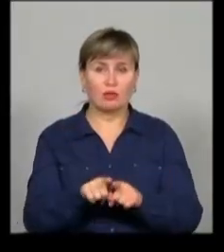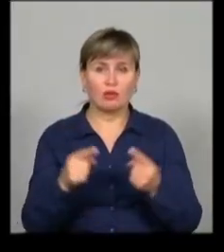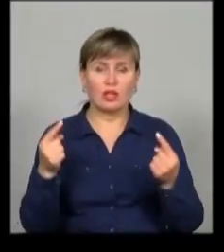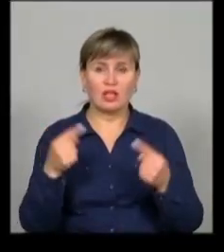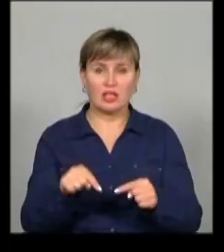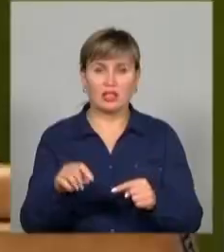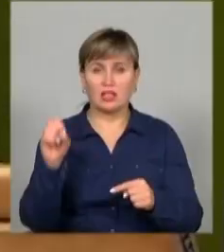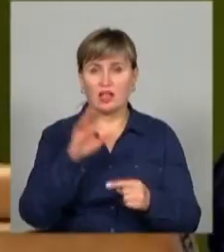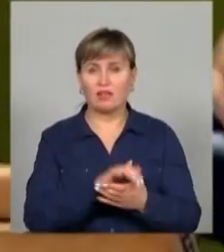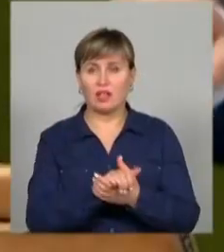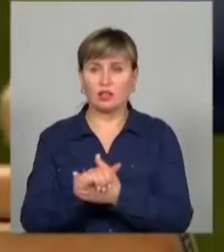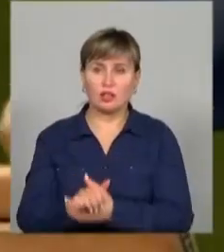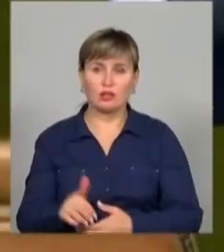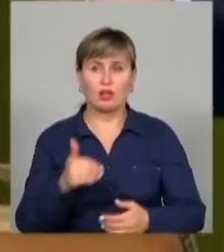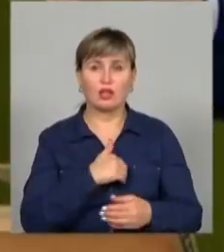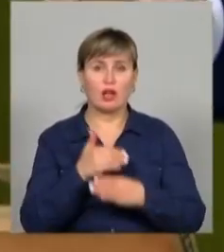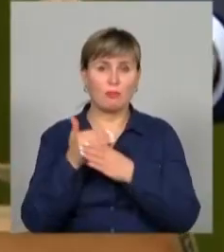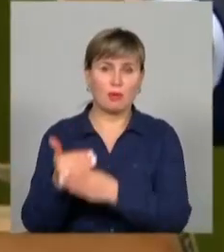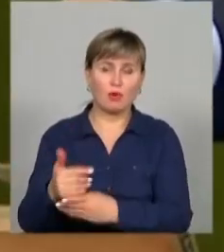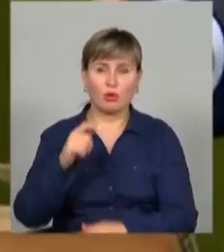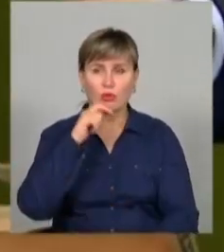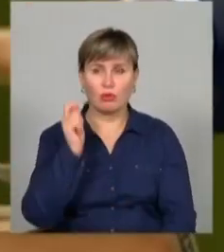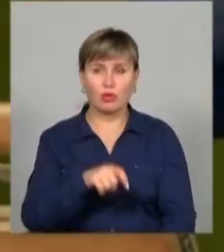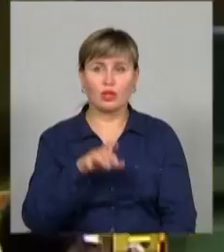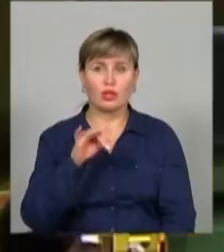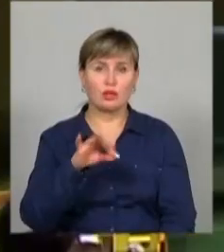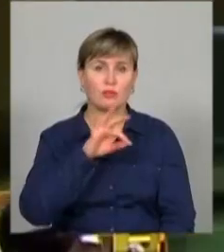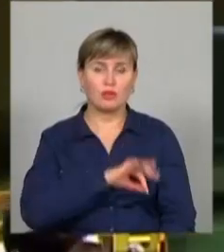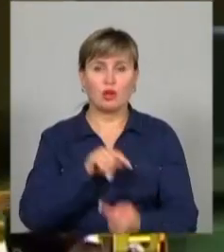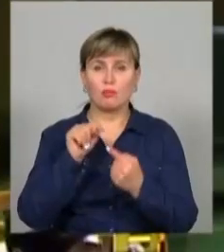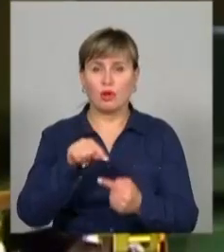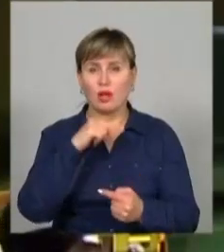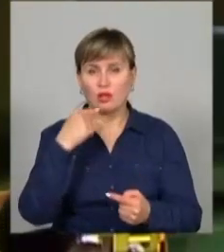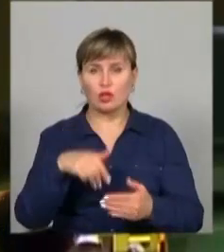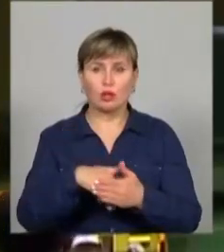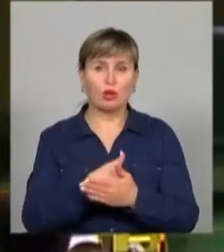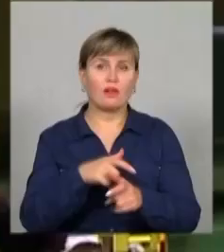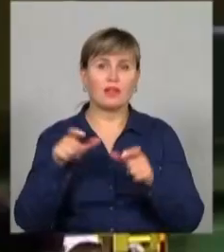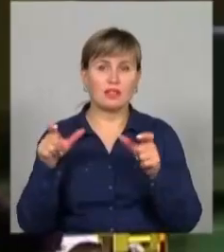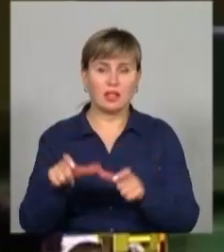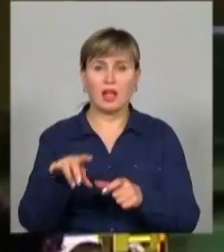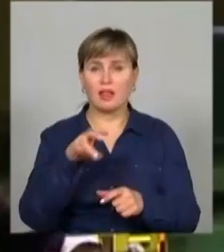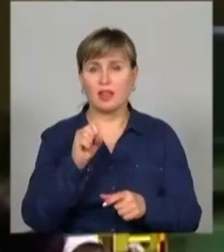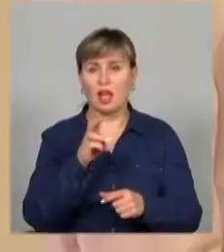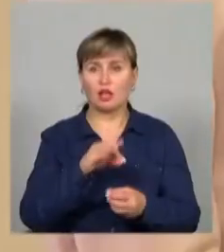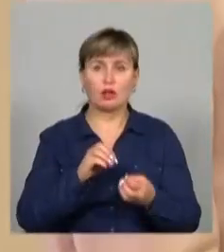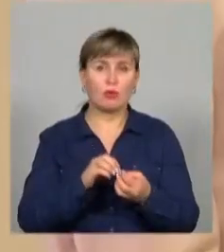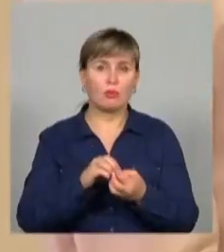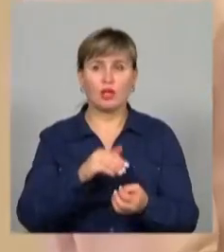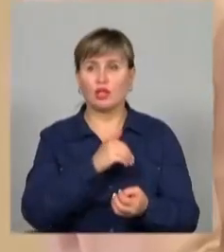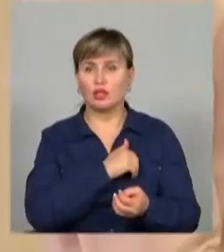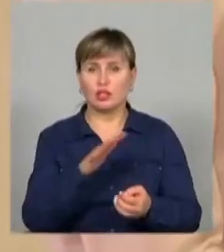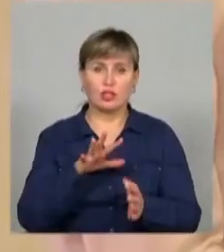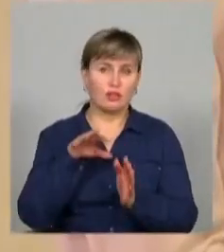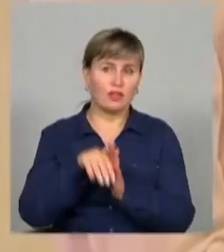В Евросоюзе решительно настроены помогать Украине и применять против России новые санкции. В НАТО по-прежнему не желают вводить